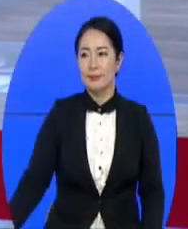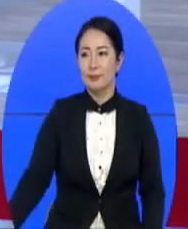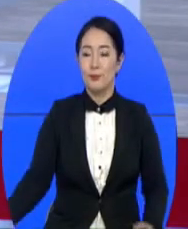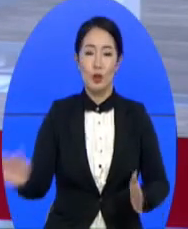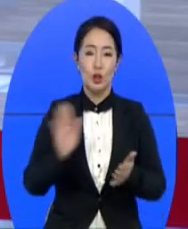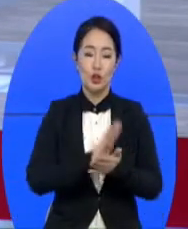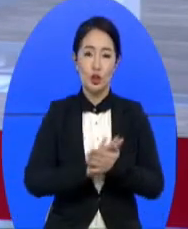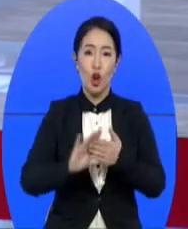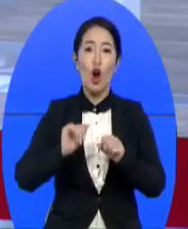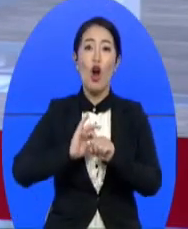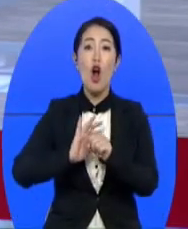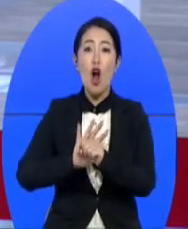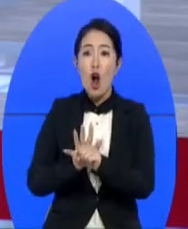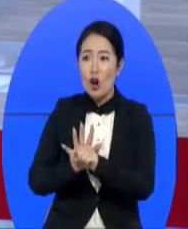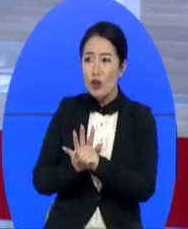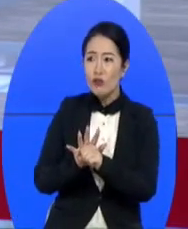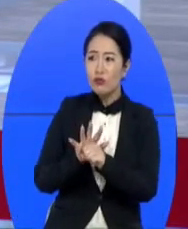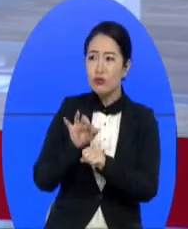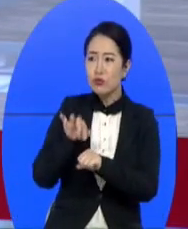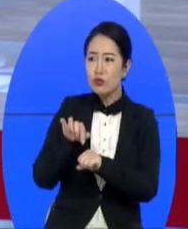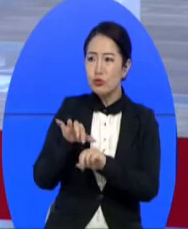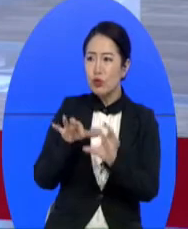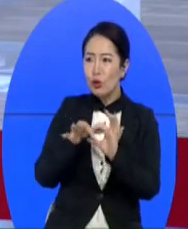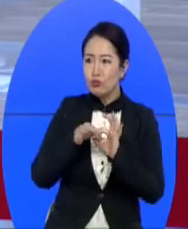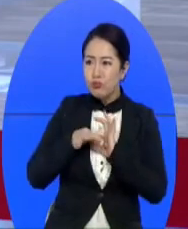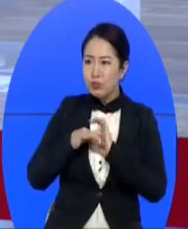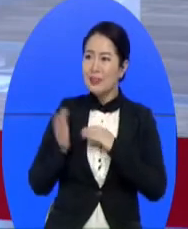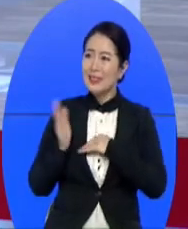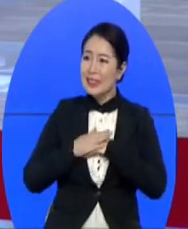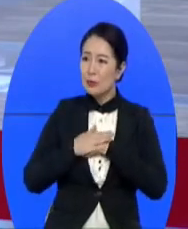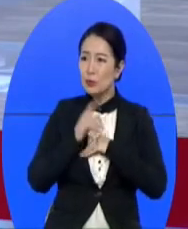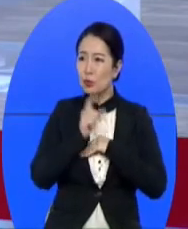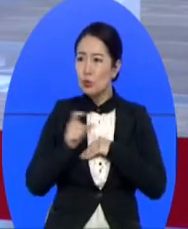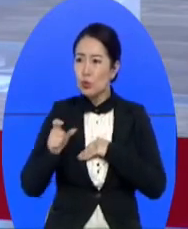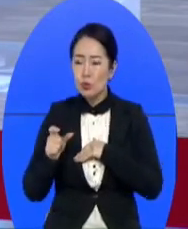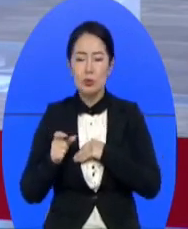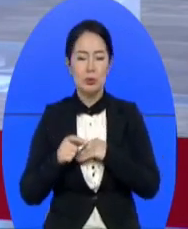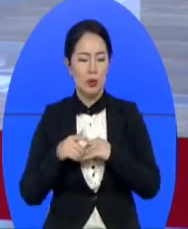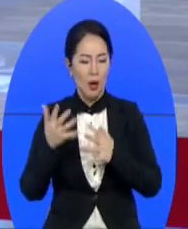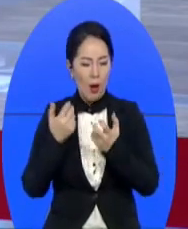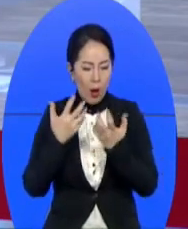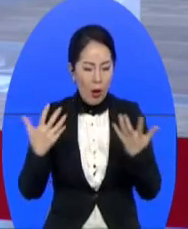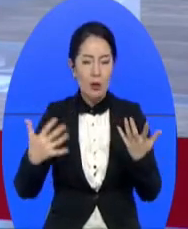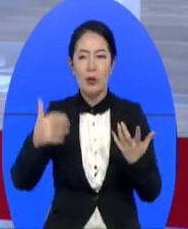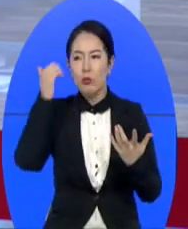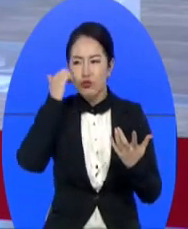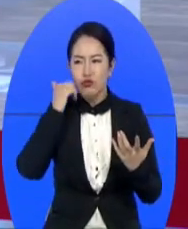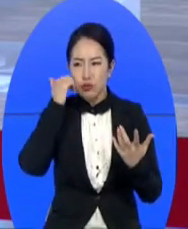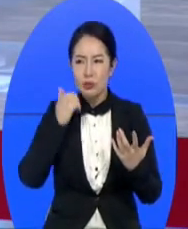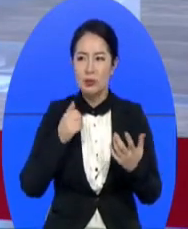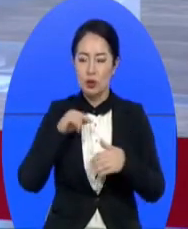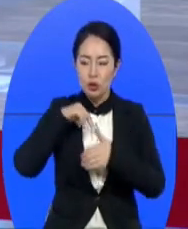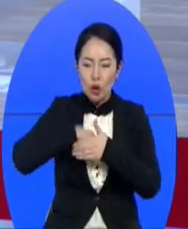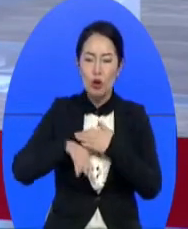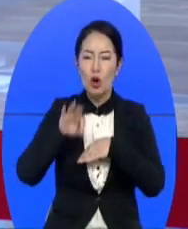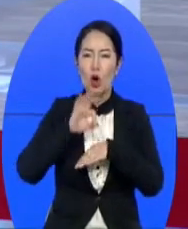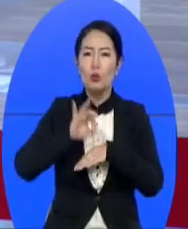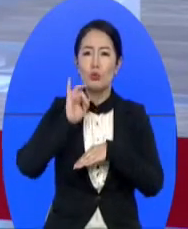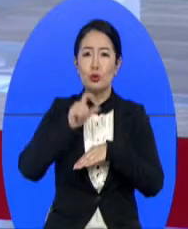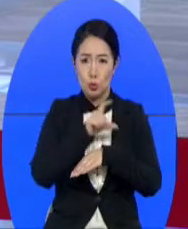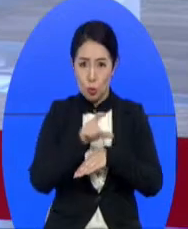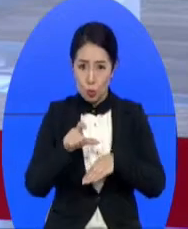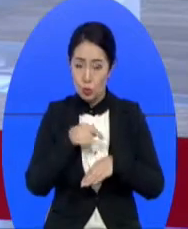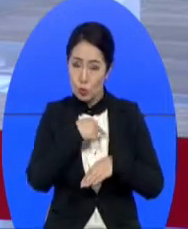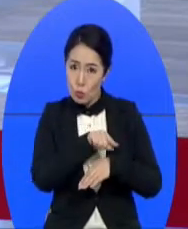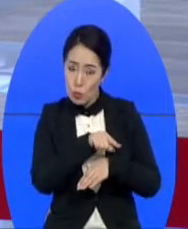шинэ төрлийн коронавирусын халдвараар нас орж байгаа хүмүүсийн дийлэнх нь архах хууч өвчтөе өндөр настай хүмүүс байгаа юм. Тиймээс ахмадууд архадагаан дэмжиж эрүүл